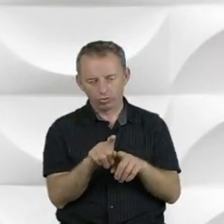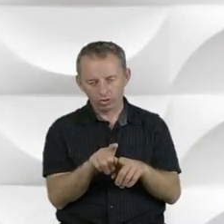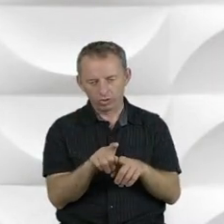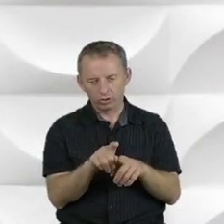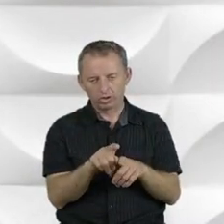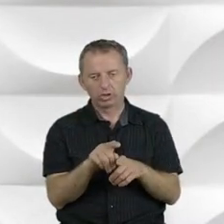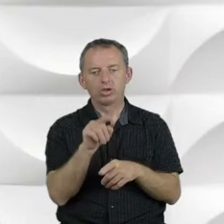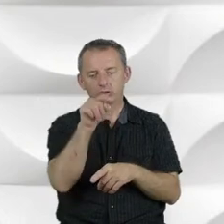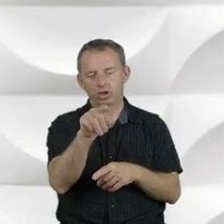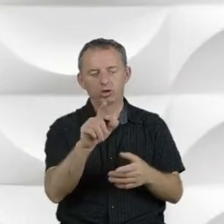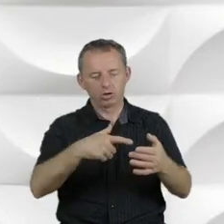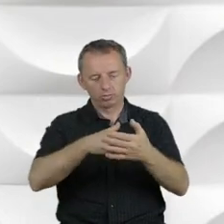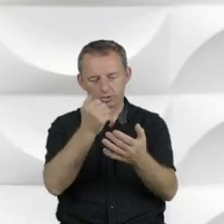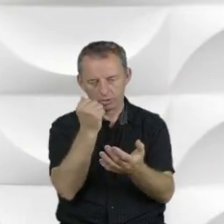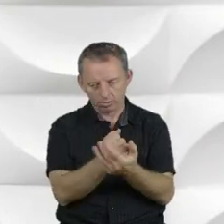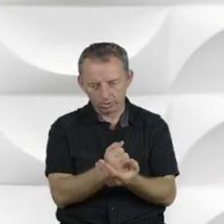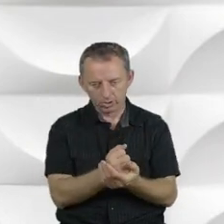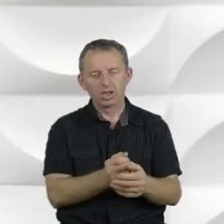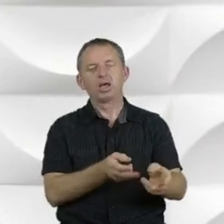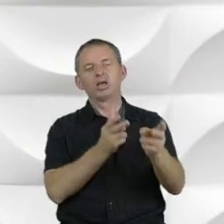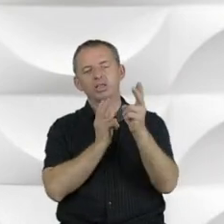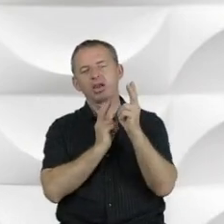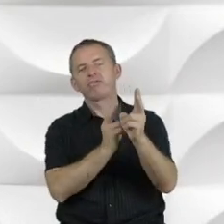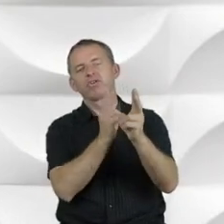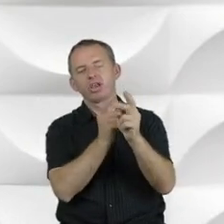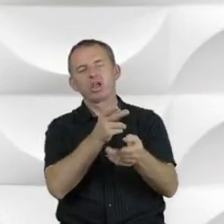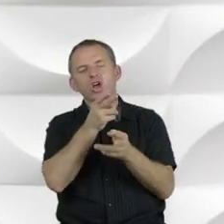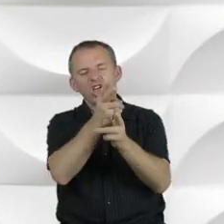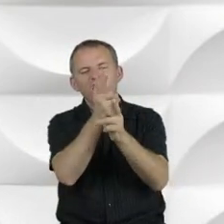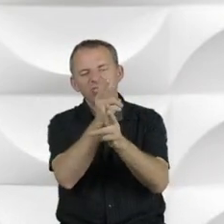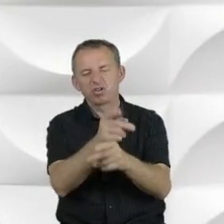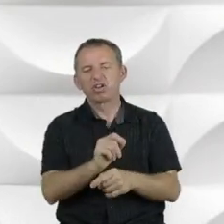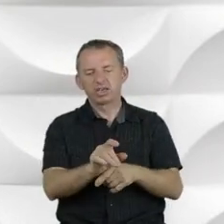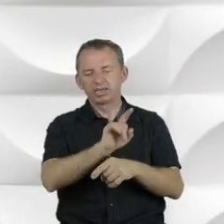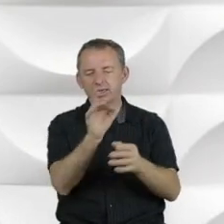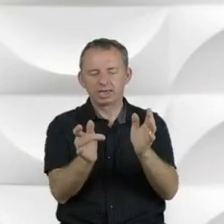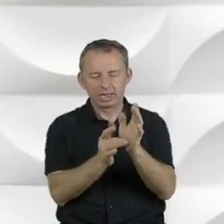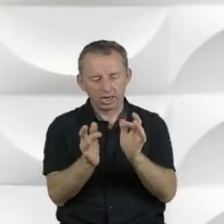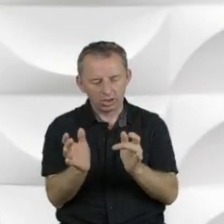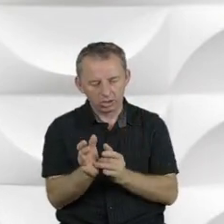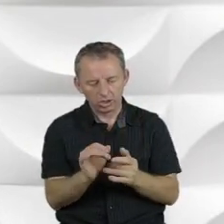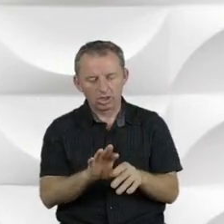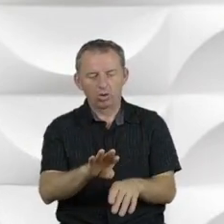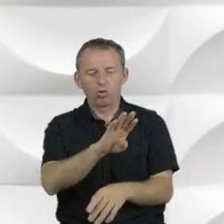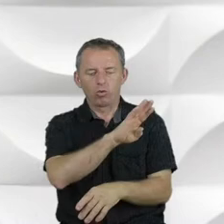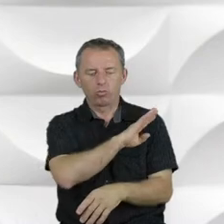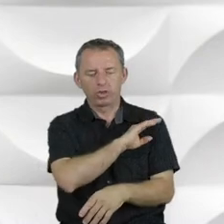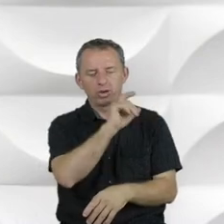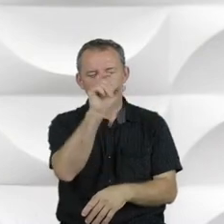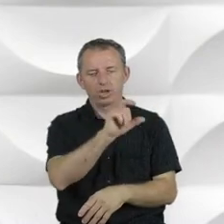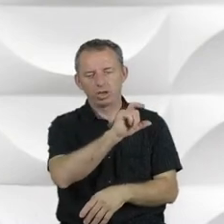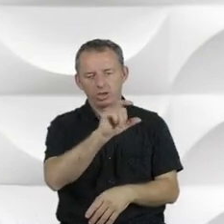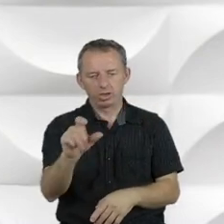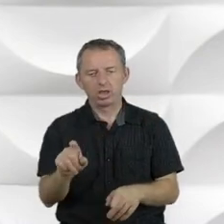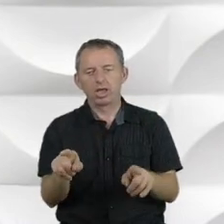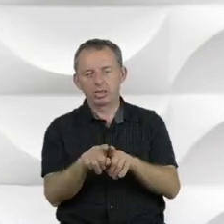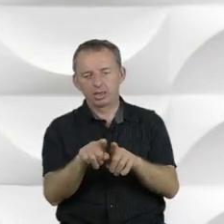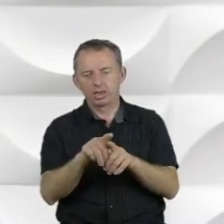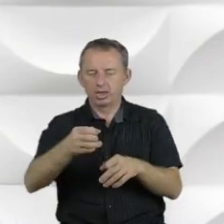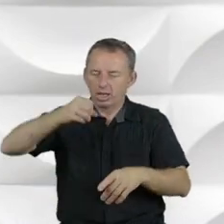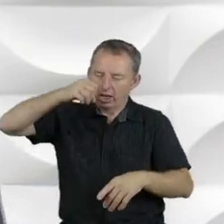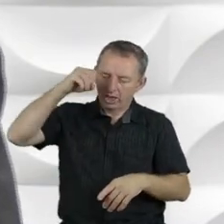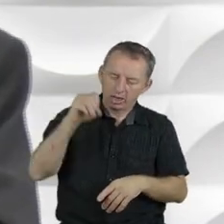Go przebili, którzy drwili i wyśmiewali się z Chrystusa, gdy umierał na krzyżu, a także